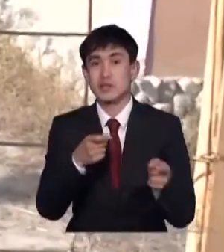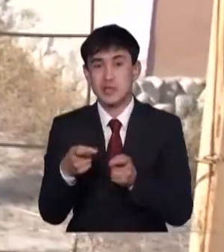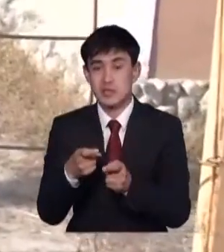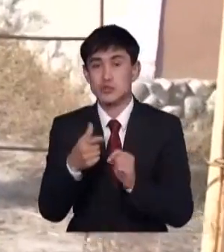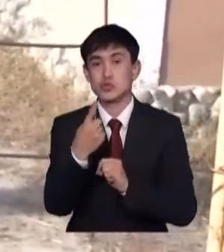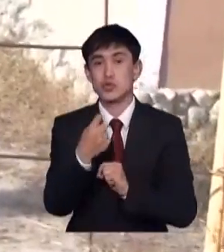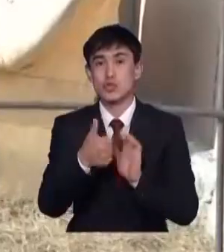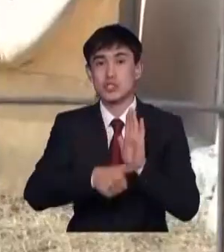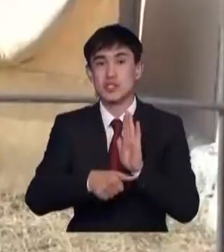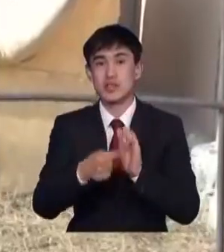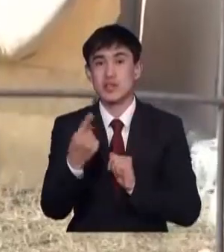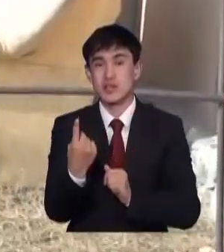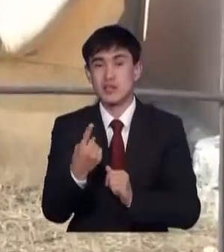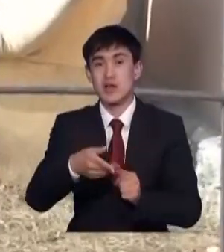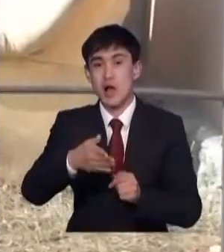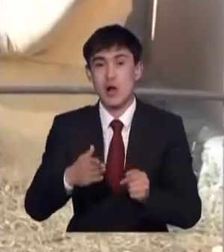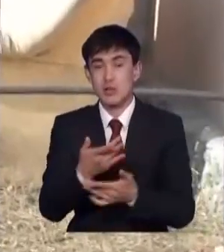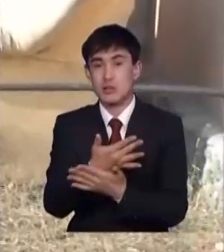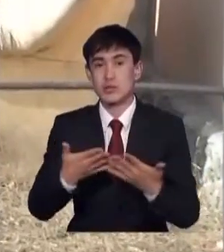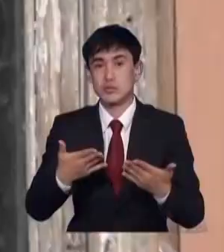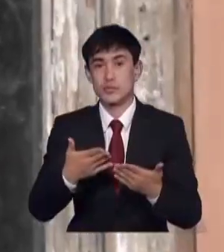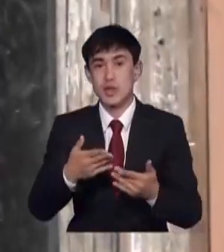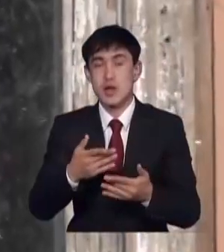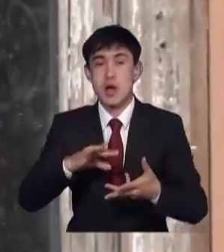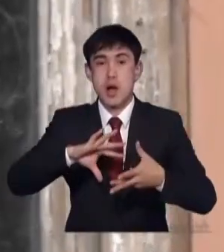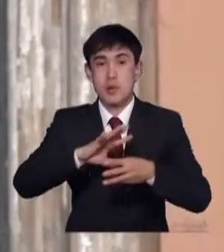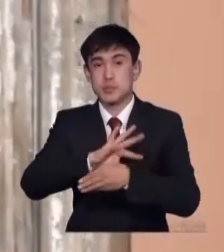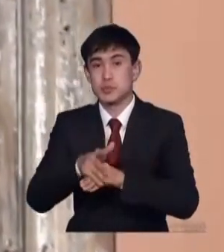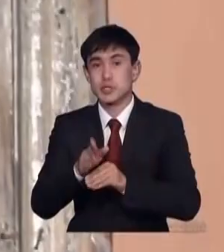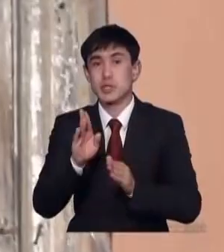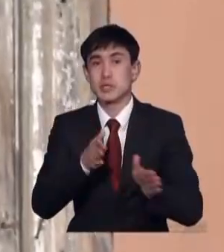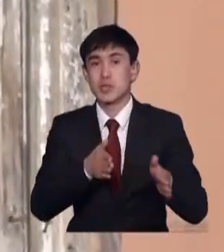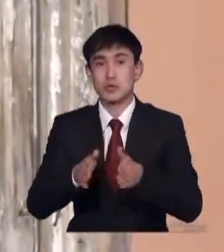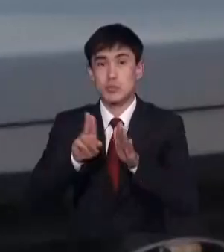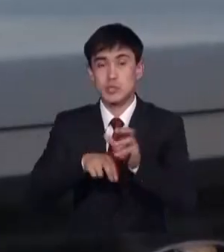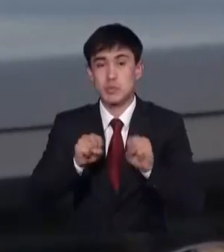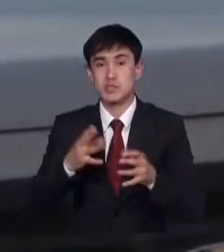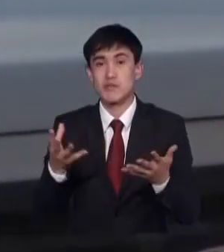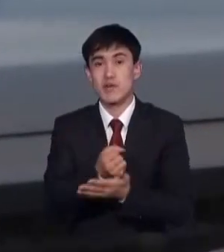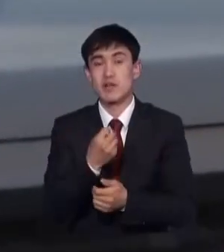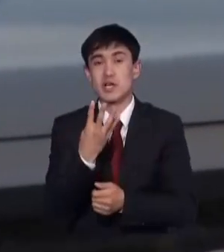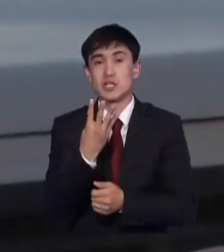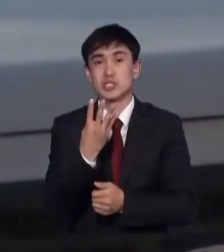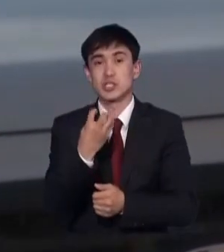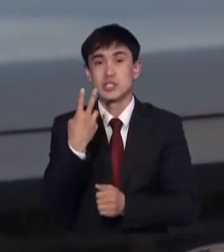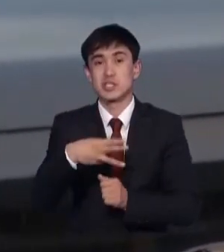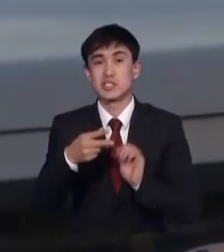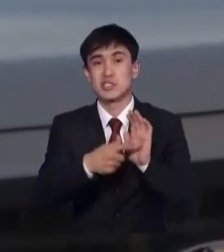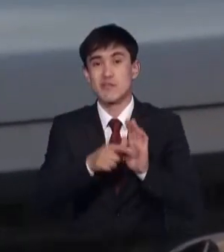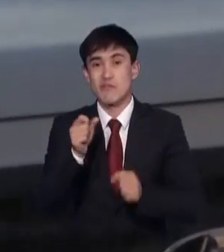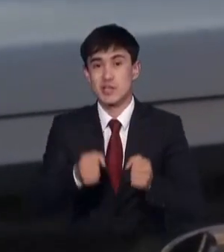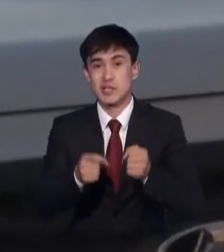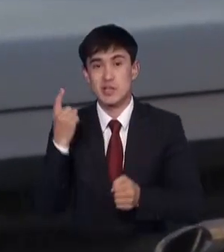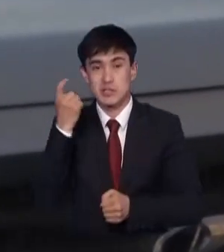холодного оружия в ходе обеспечения безопасности дорожного движения выявлено 437 водителей в нетрезвом состоянии и